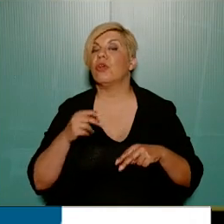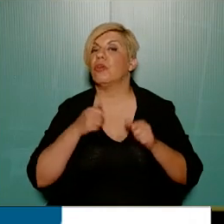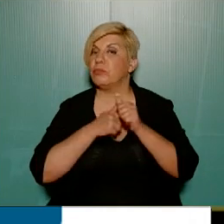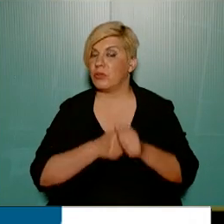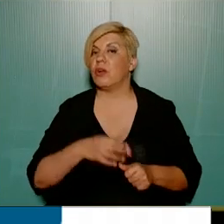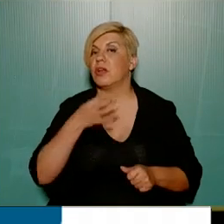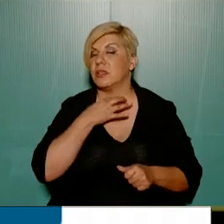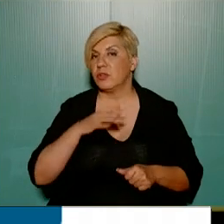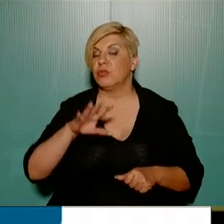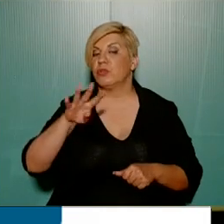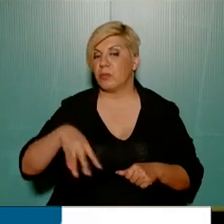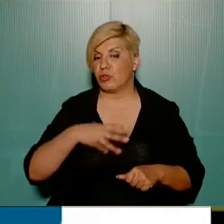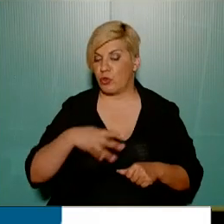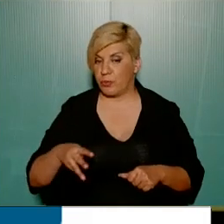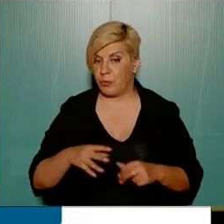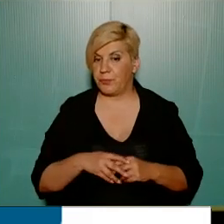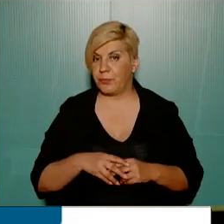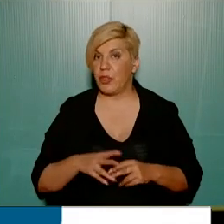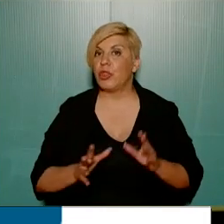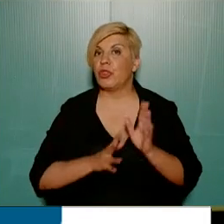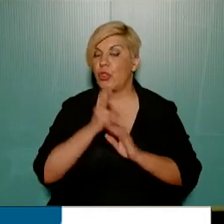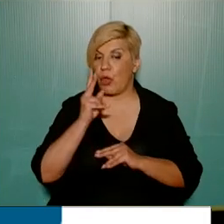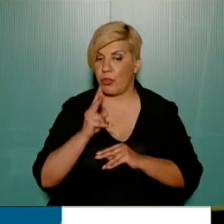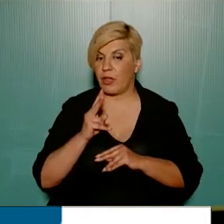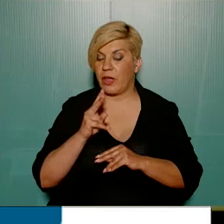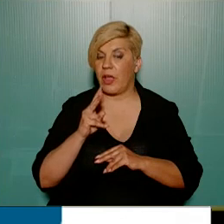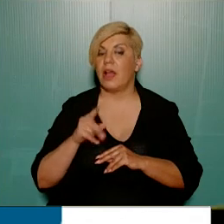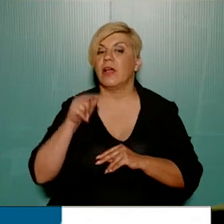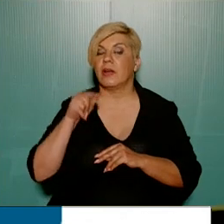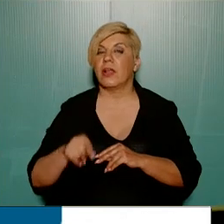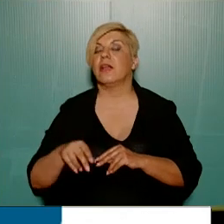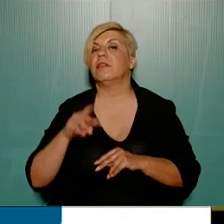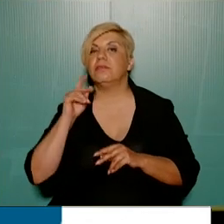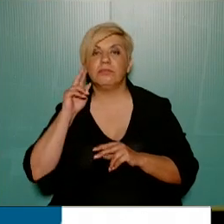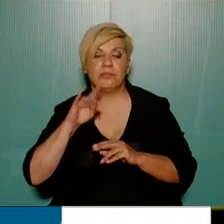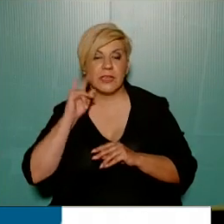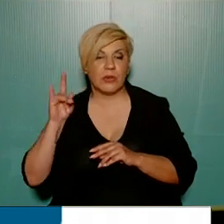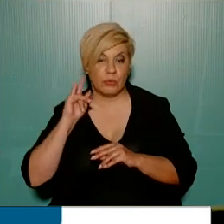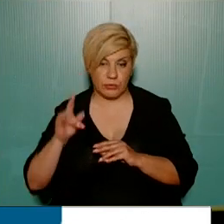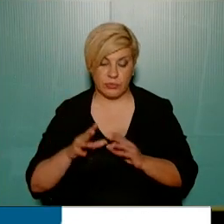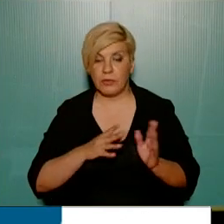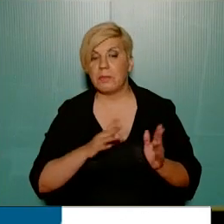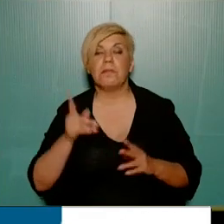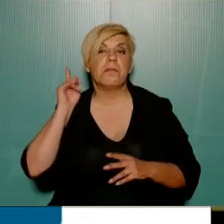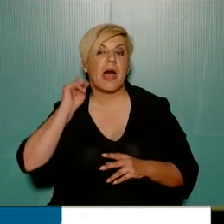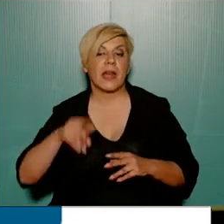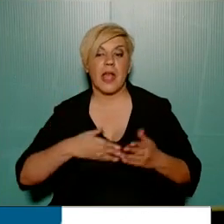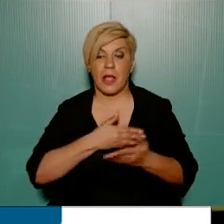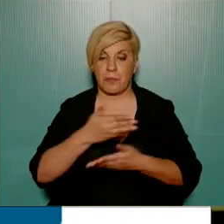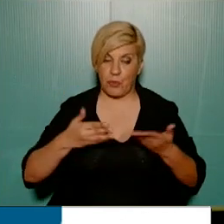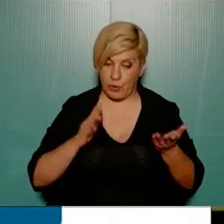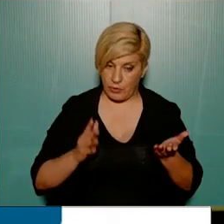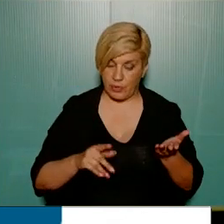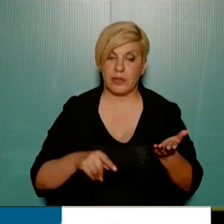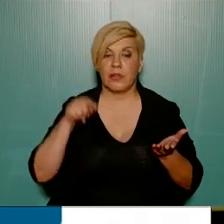χώρων. Διενεργήθηκαν 12 ηχομετρήσεις σε καταστήματα υγειονομικού ενδιαφέροντος. Τώρα το παρεμπόριο. Όσο αφορά